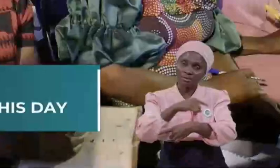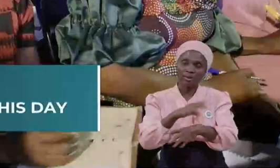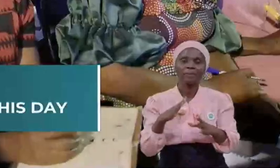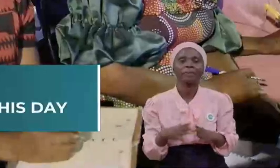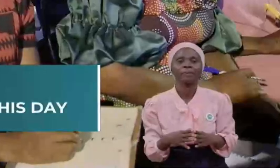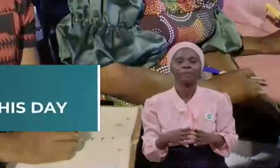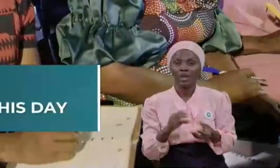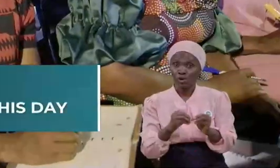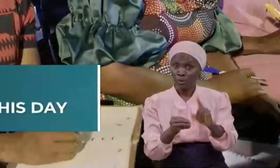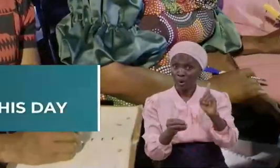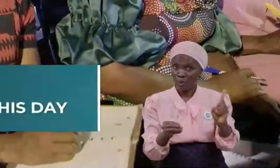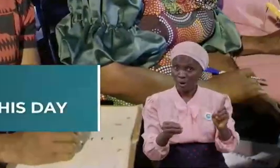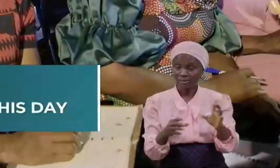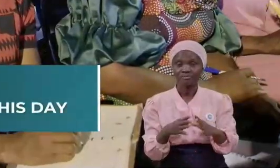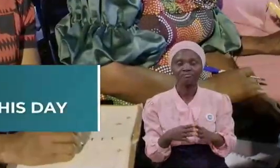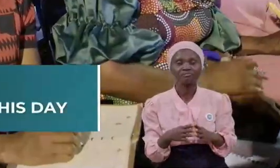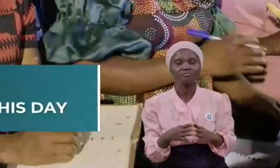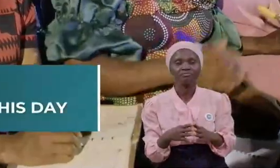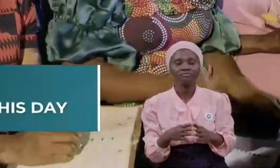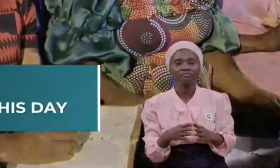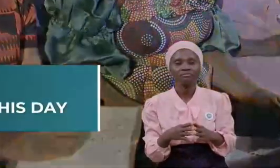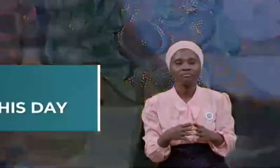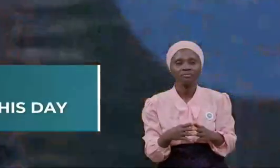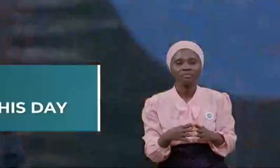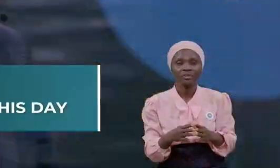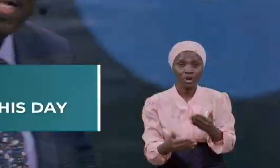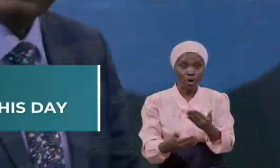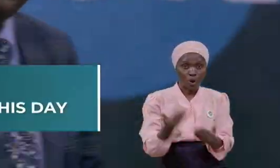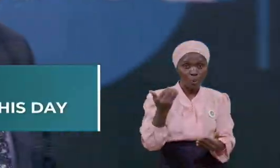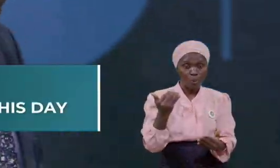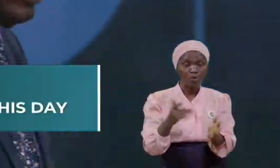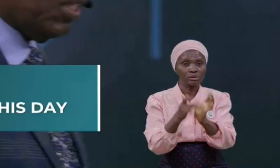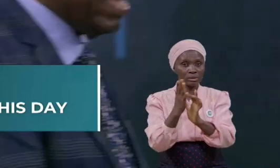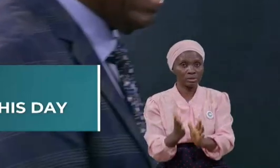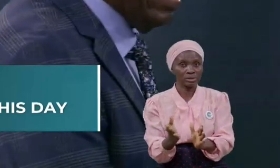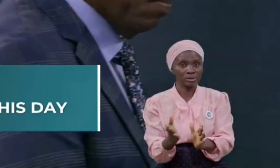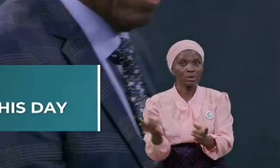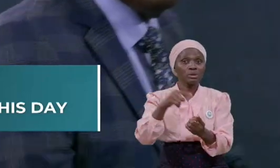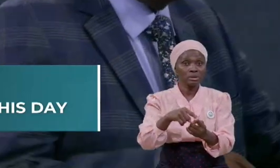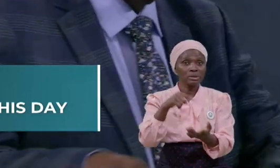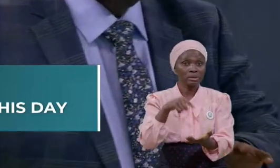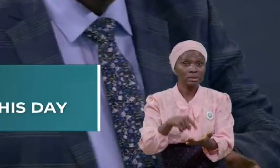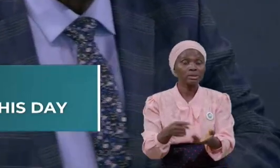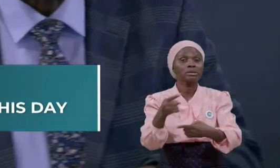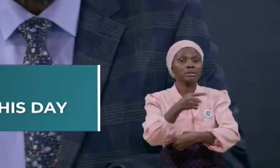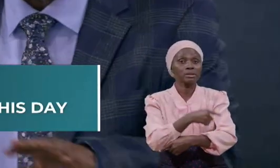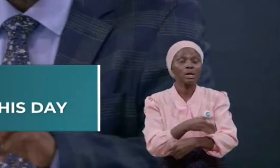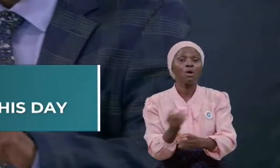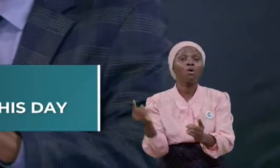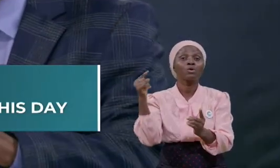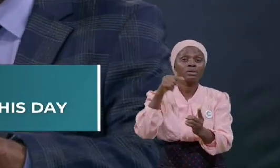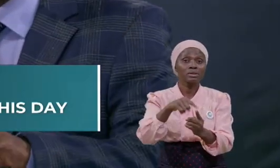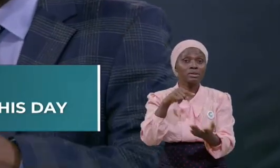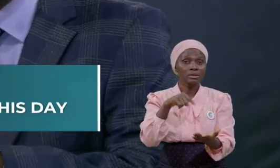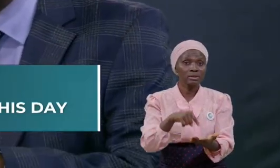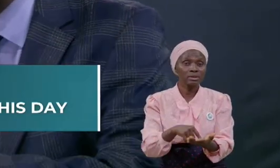point, presque chrétien jusqu'à aujourd'hui. Jusqu'à aujourd'hui. Voyons cela